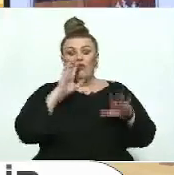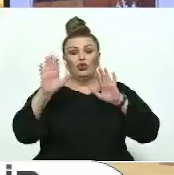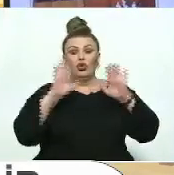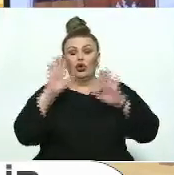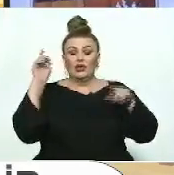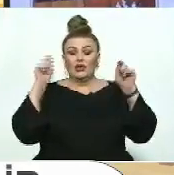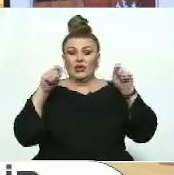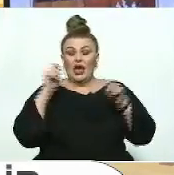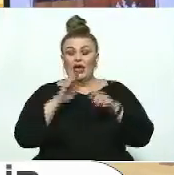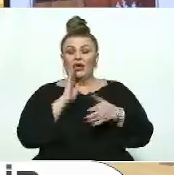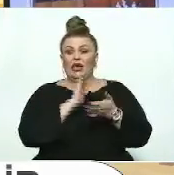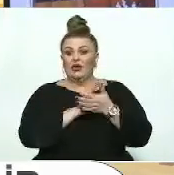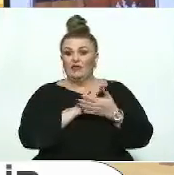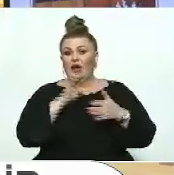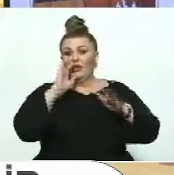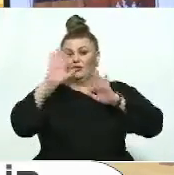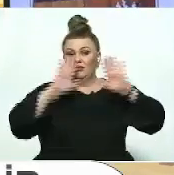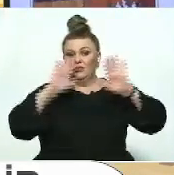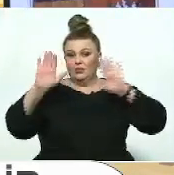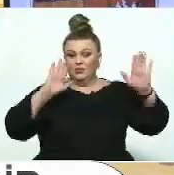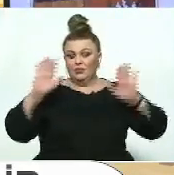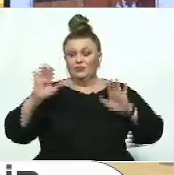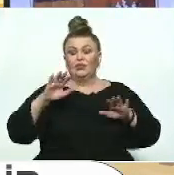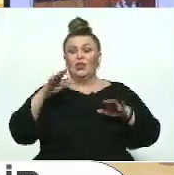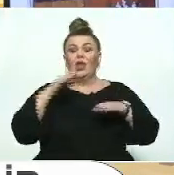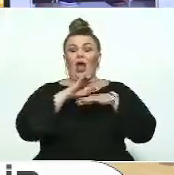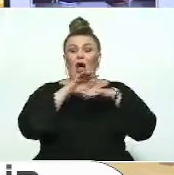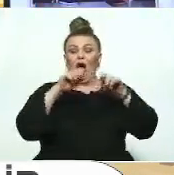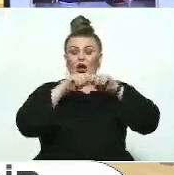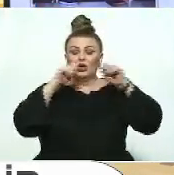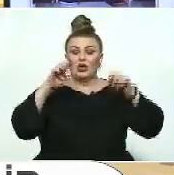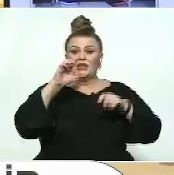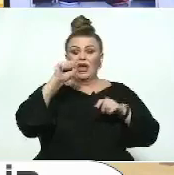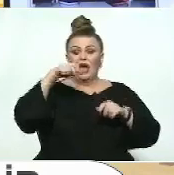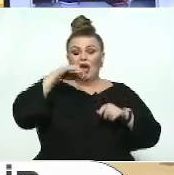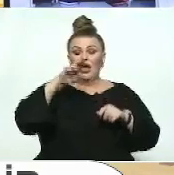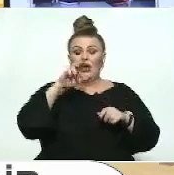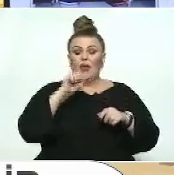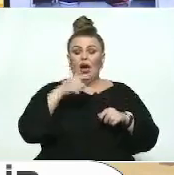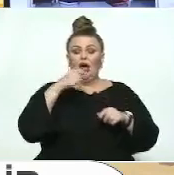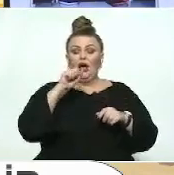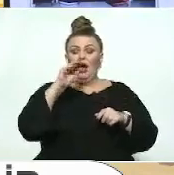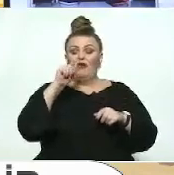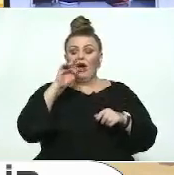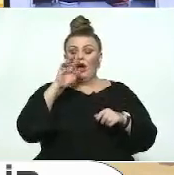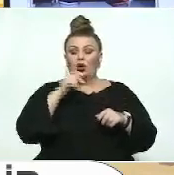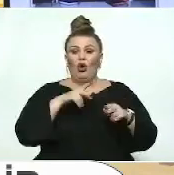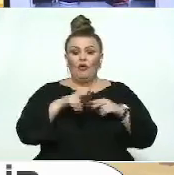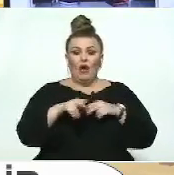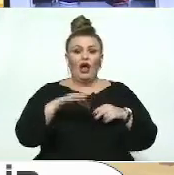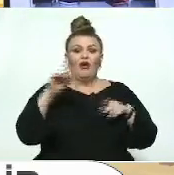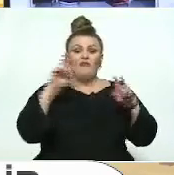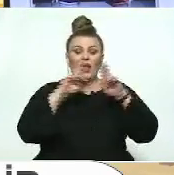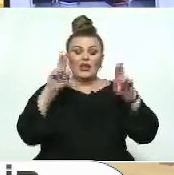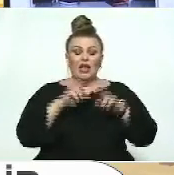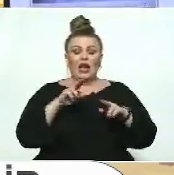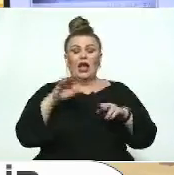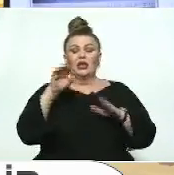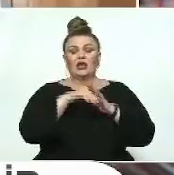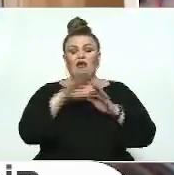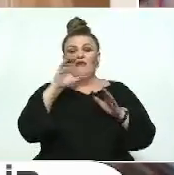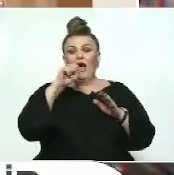sərgi var və sərginin açılışında Milli Məclisin spikeri sahibə Qafarova ilə yanaşı Federasiya Şurasının sədri